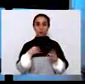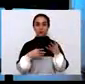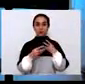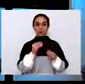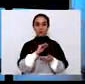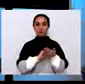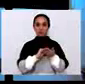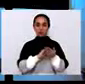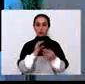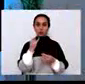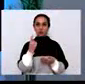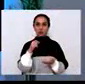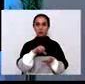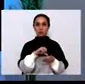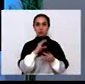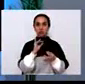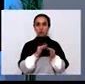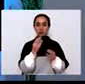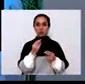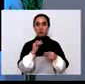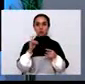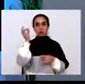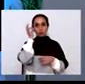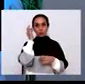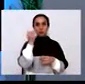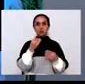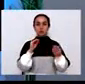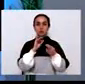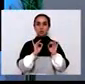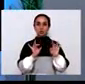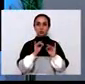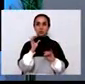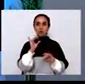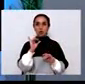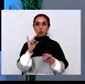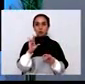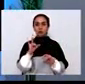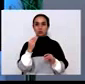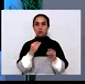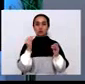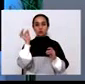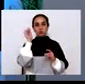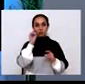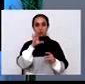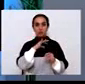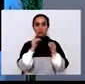мы повторим однородные члены предложения, вспомним сочинительные союзы, которые вы изучали в 10 классе,